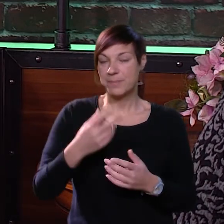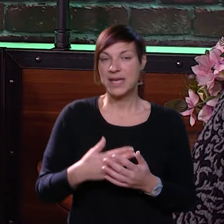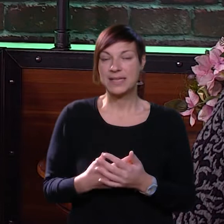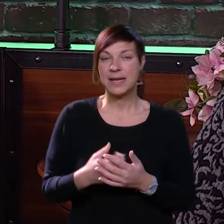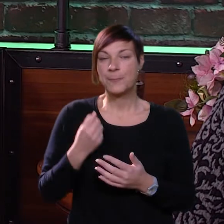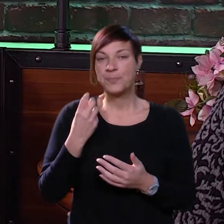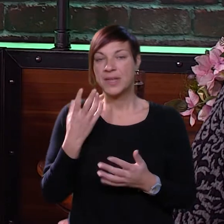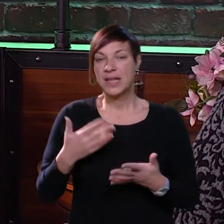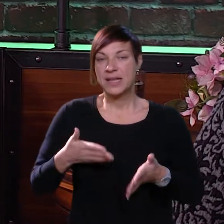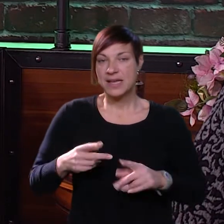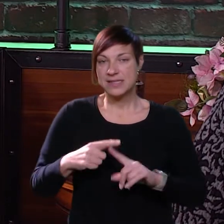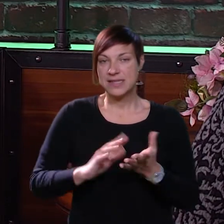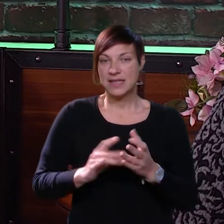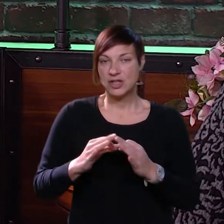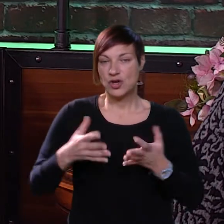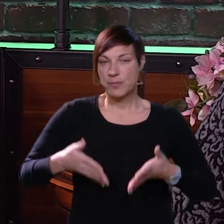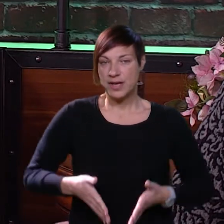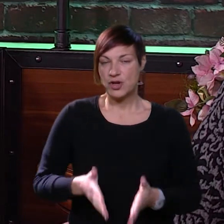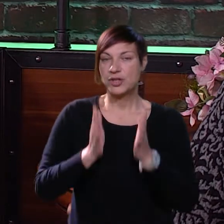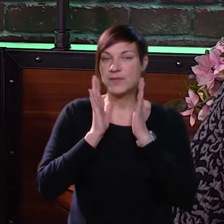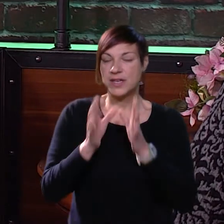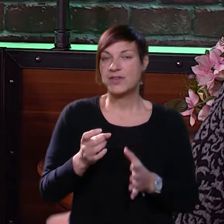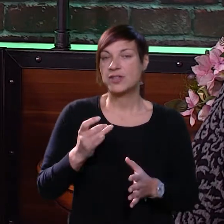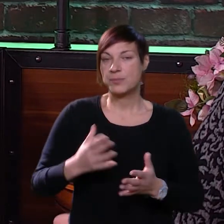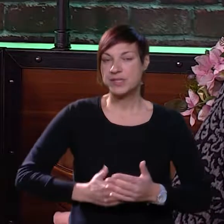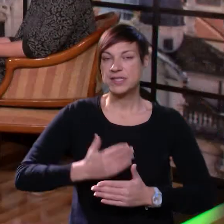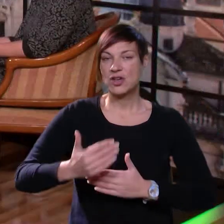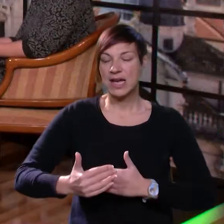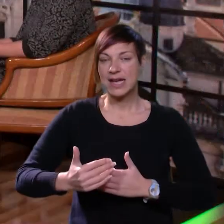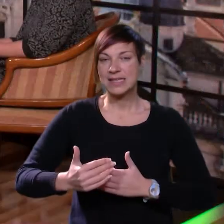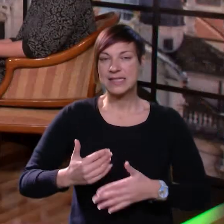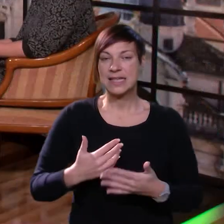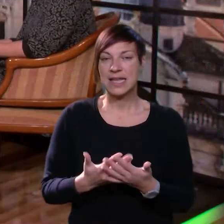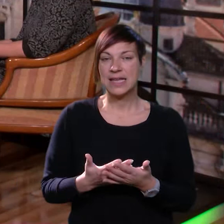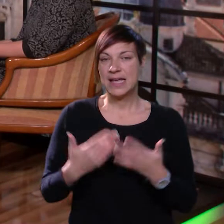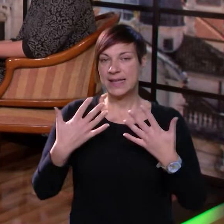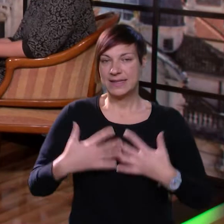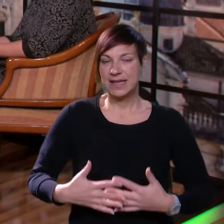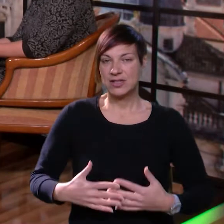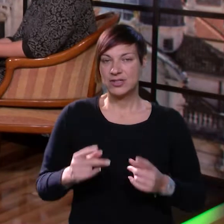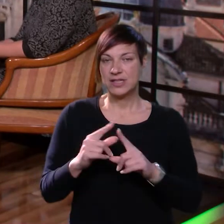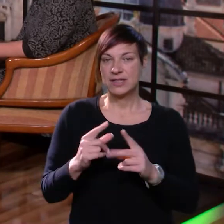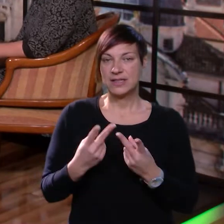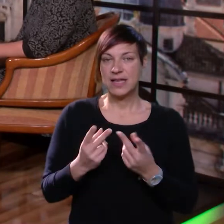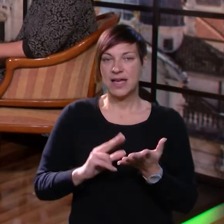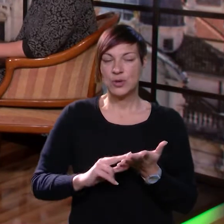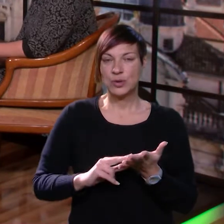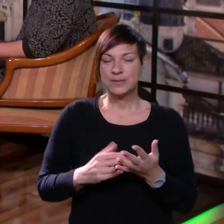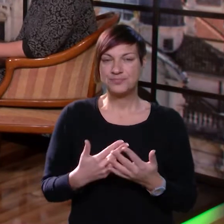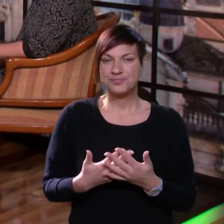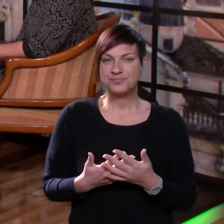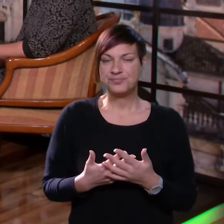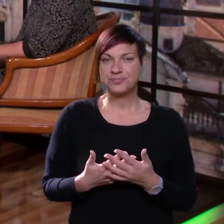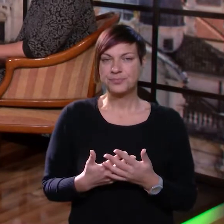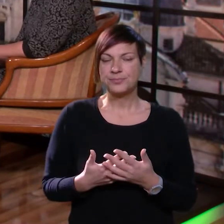primijetilo. Tako kad je. Se Toma rodio, vjerojatno vrlo brzo kasnije se i dijagnosticiralo da ima